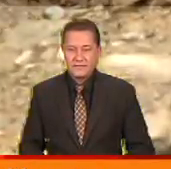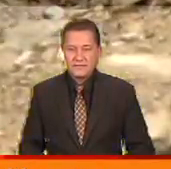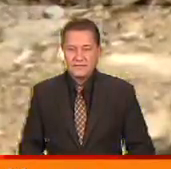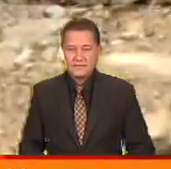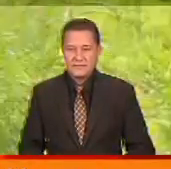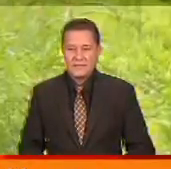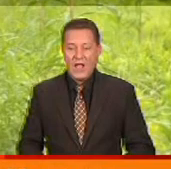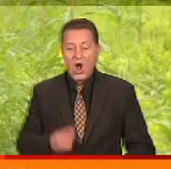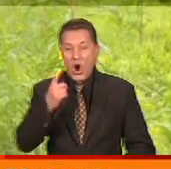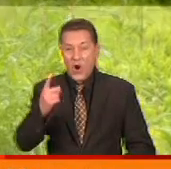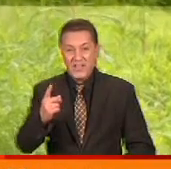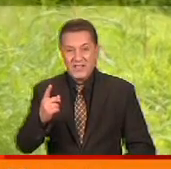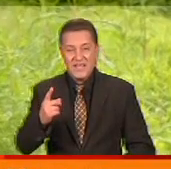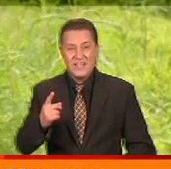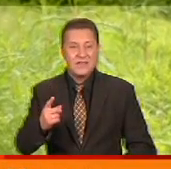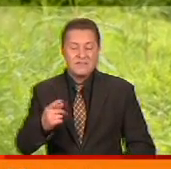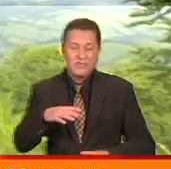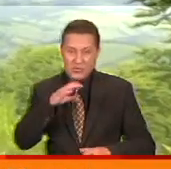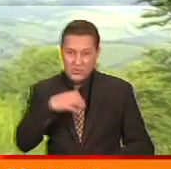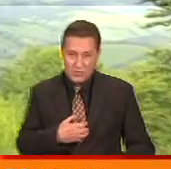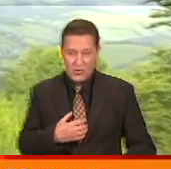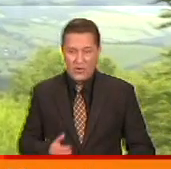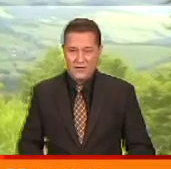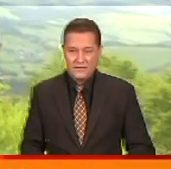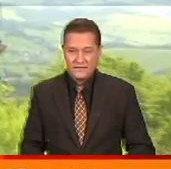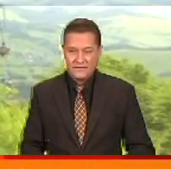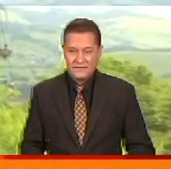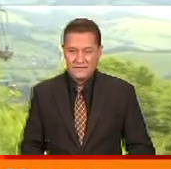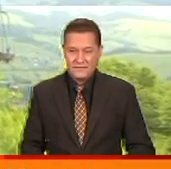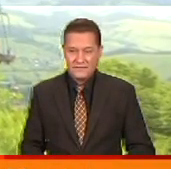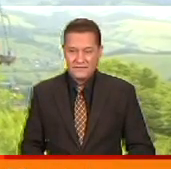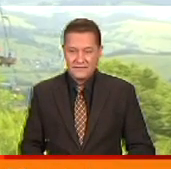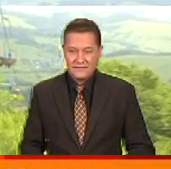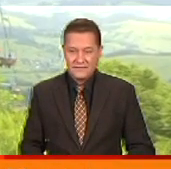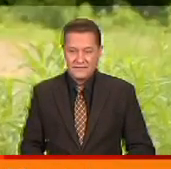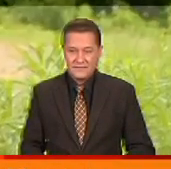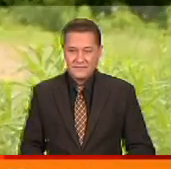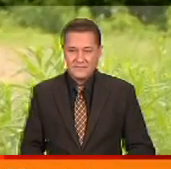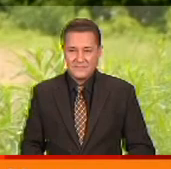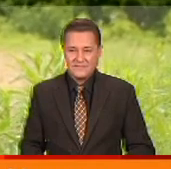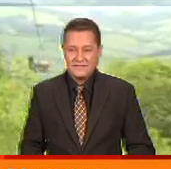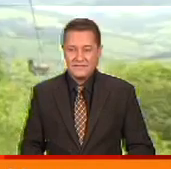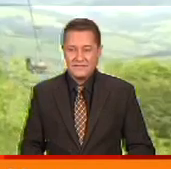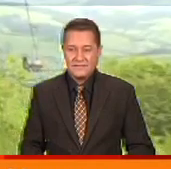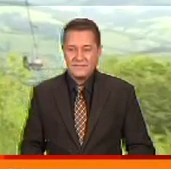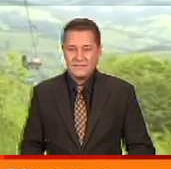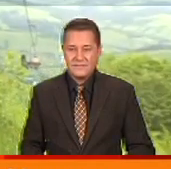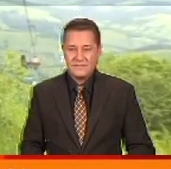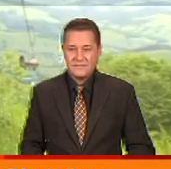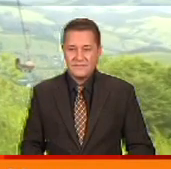І одній на трасі романтичній сумно. Це романтична траса, тому що можна когось собі вихопити.